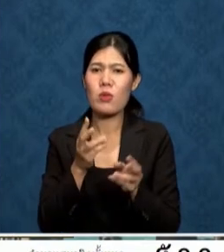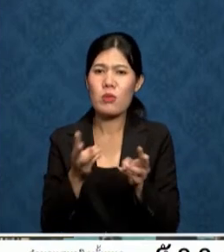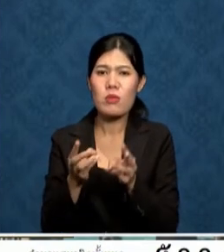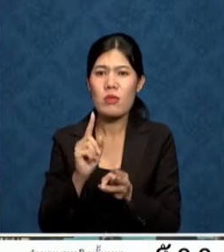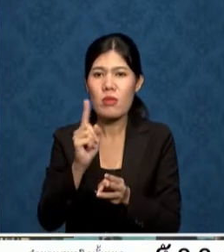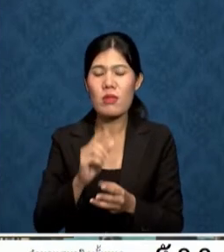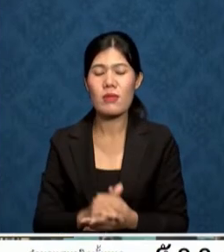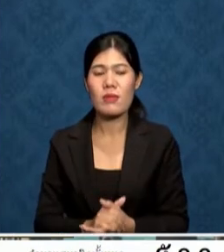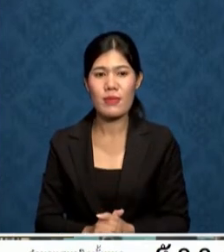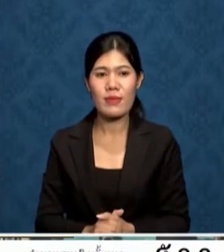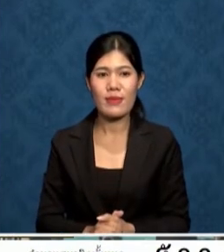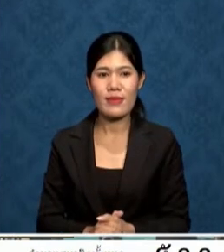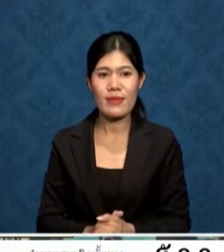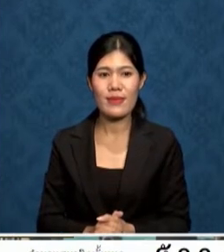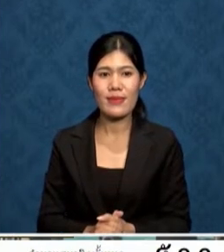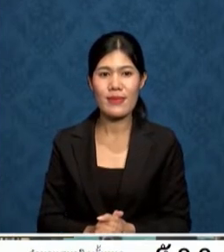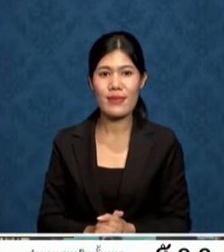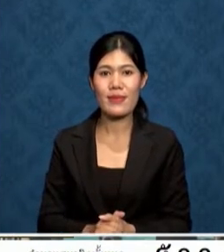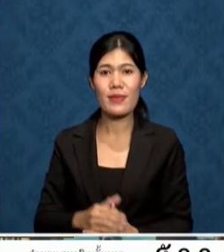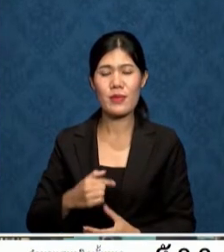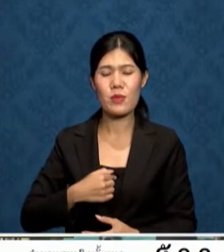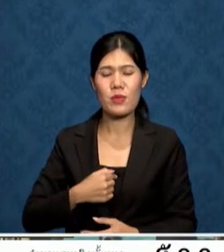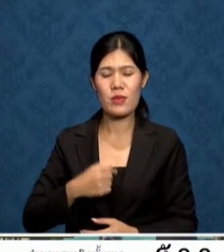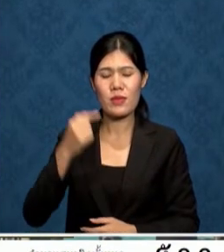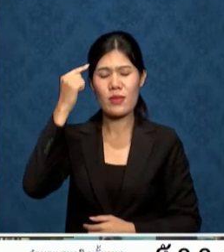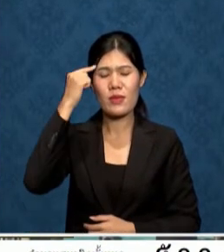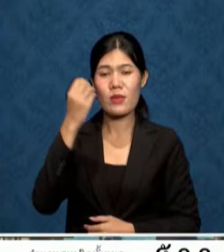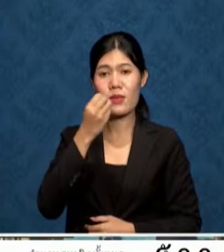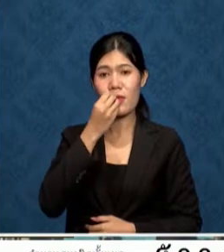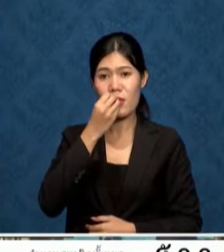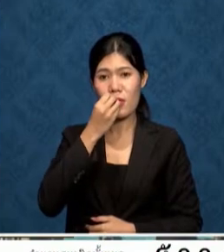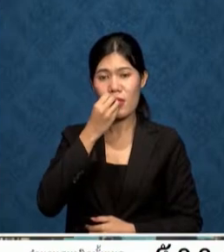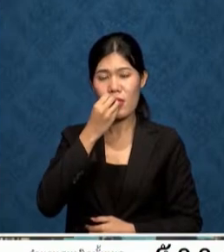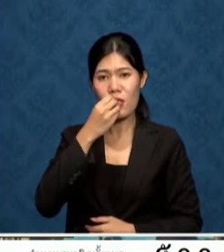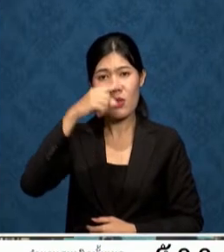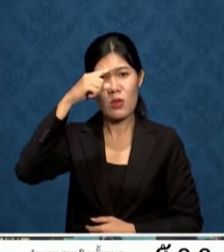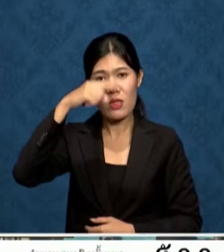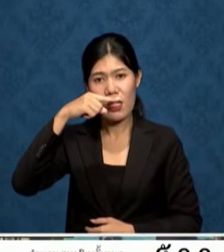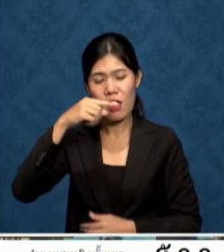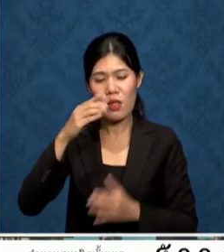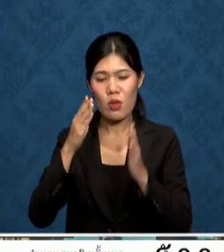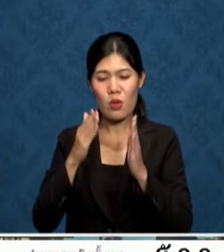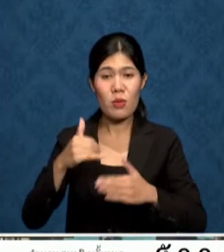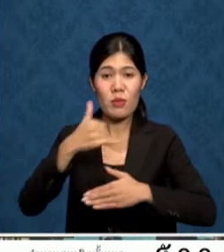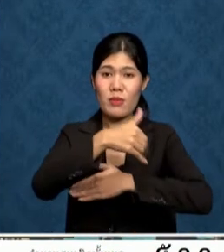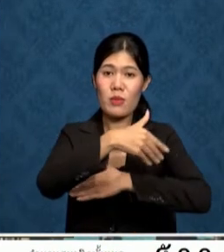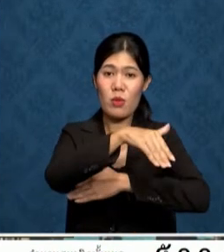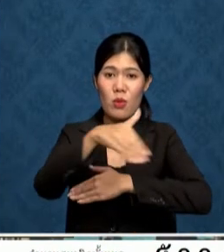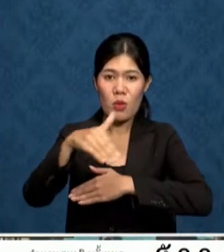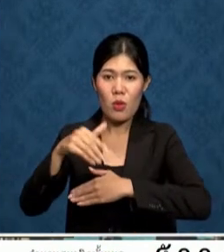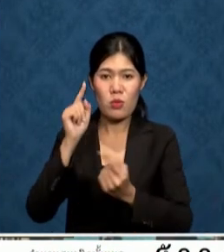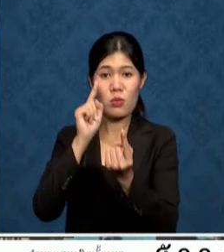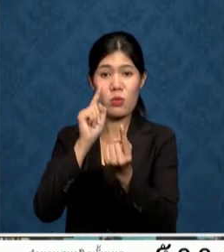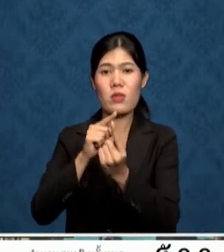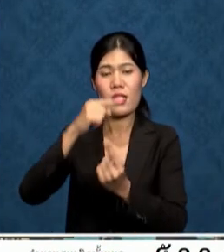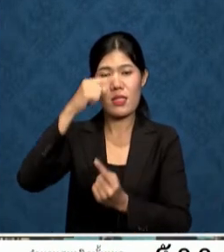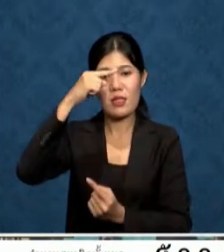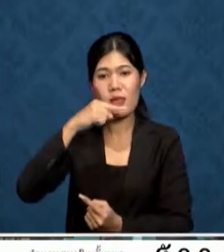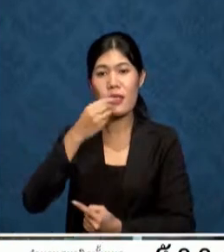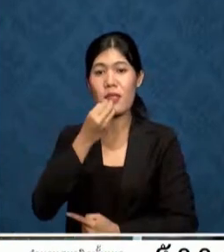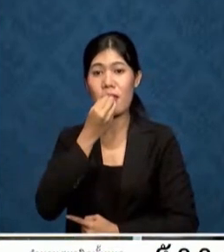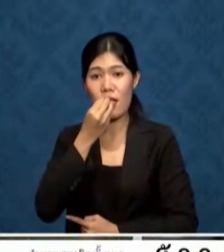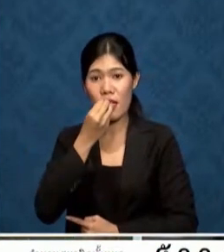สำหรับผมอาหารไทยผมคิดว่าคนไทยคนต่างชาติตอนนี้รู้จักอาหารไทยอยู่ในระดับที่